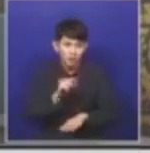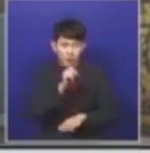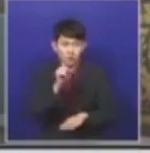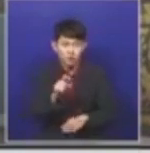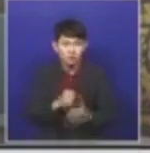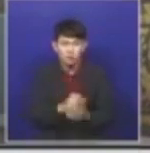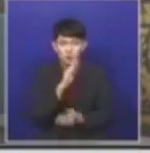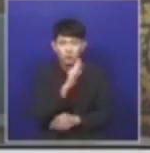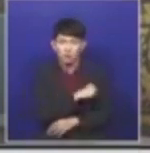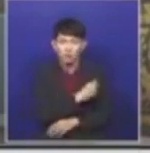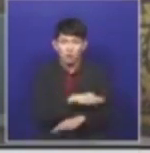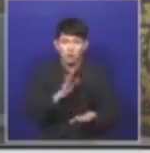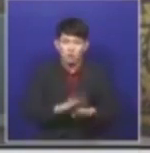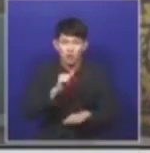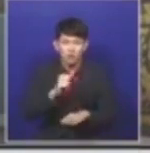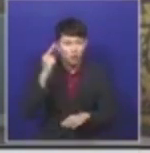แต่ถ้าหมอเก่งคุณครูมาหวานให้อยู่แต่อย่าแล้วลวกใจก็ต้องไม่กระทบสิก็หมายความว่าแก้โคบิตก็แค่พองามแล้วอย่าถึงกับให้คนอดตาย